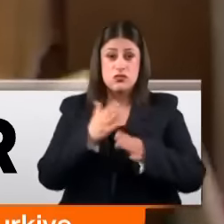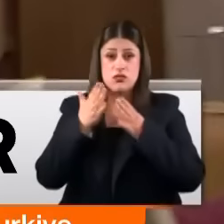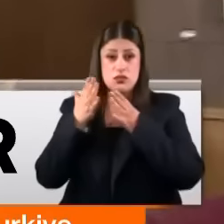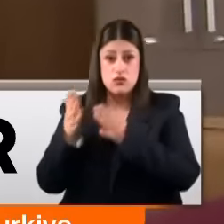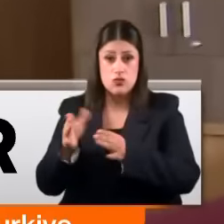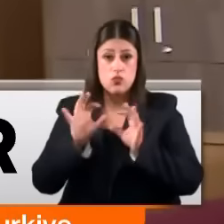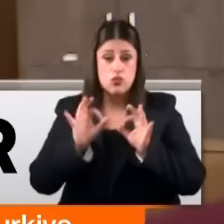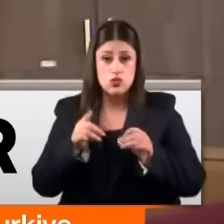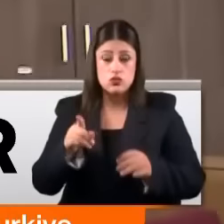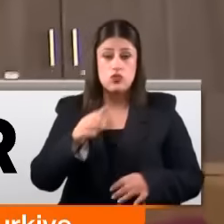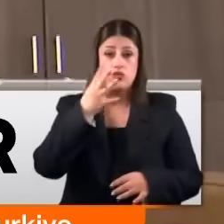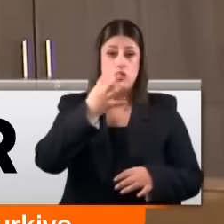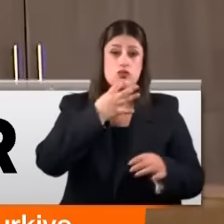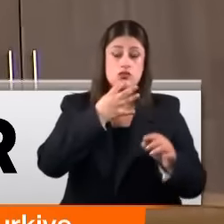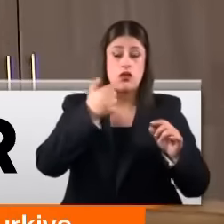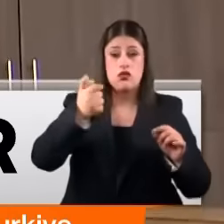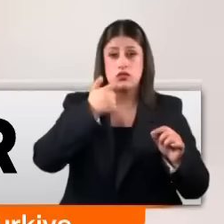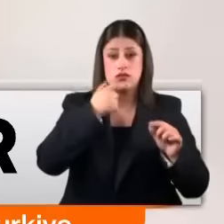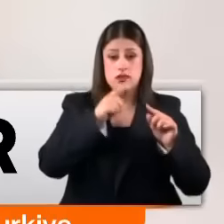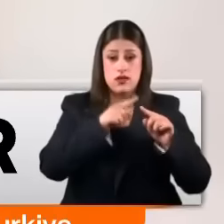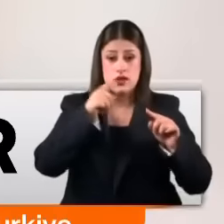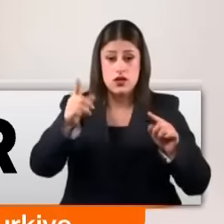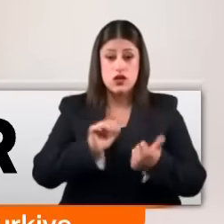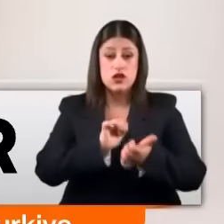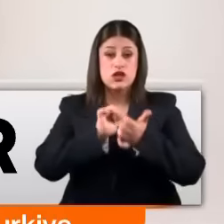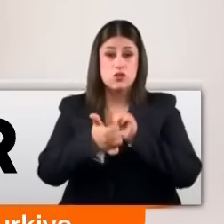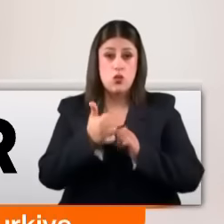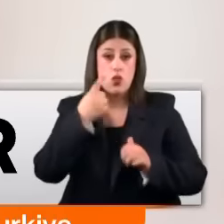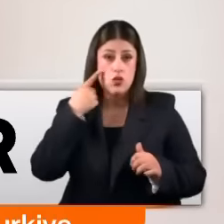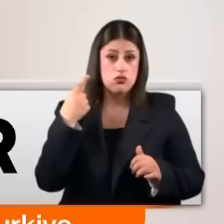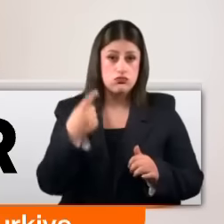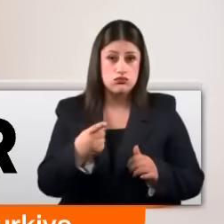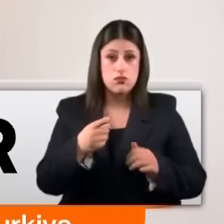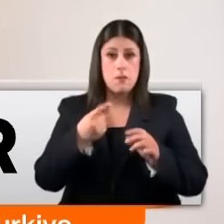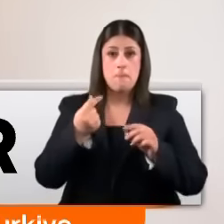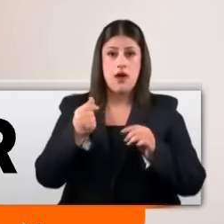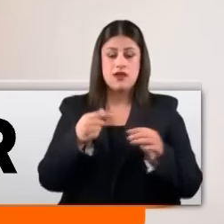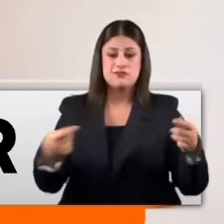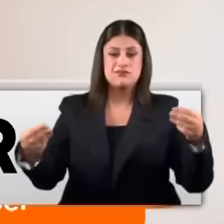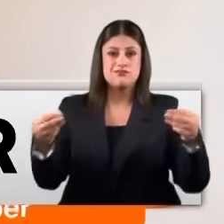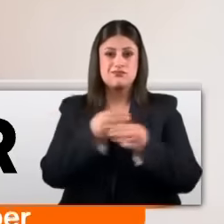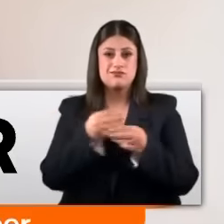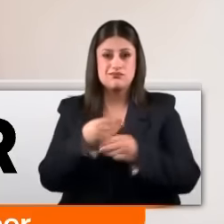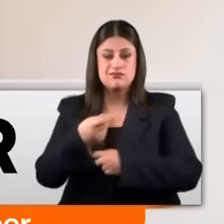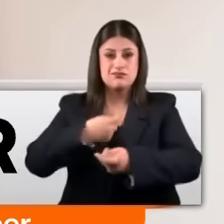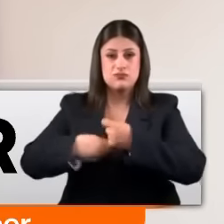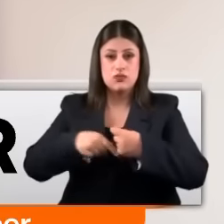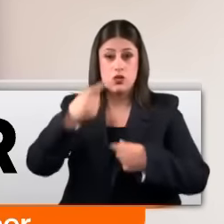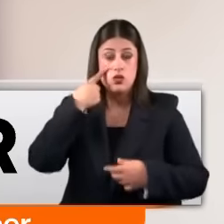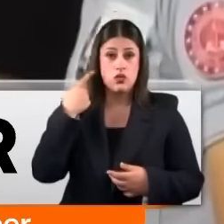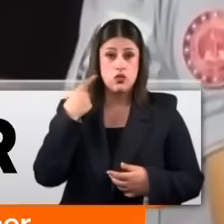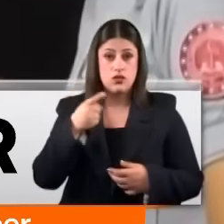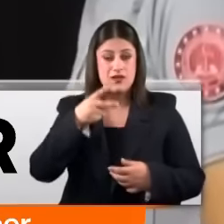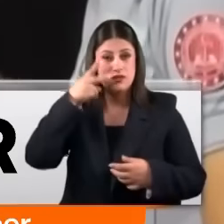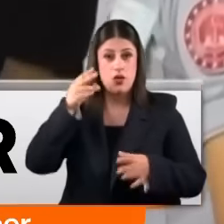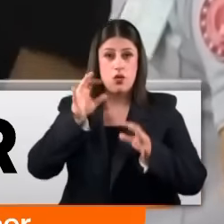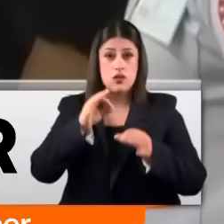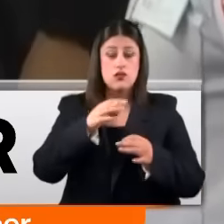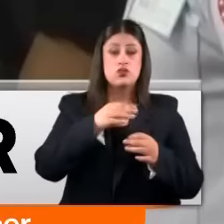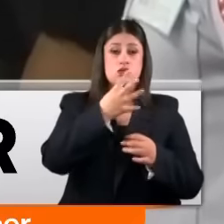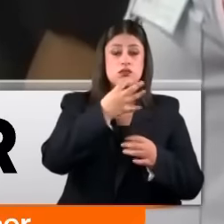muhalefet suçundan 4 yıldan 6 yıla, spor müsabakalarına dayalı para nakline aracılık etme suçundan 5 yıla kadar olmak